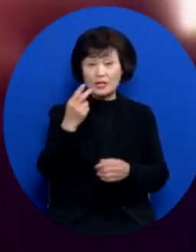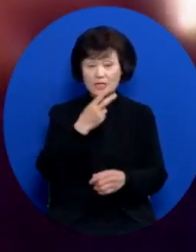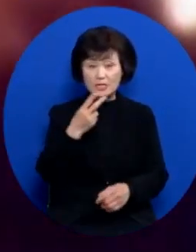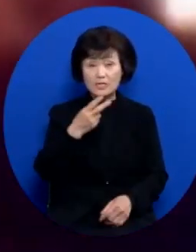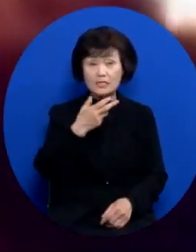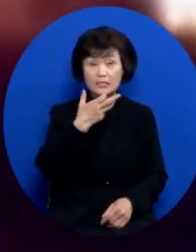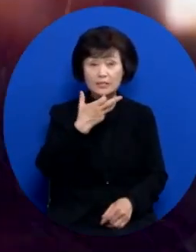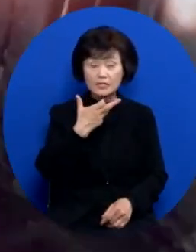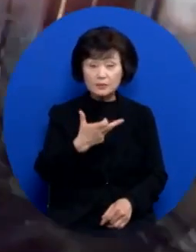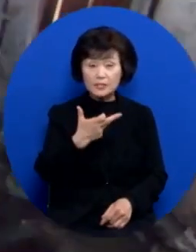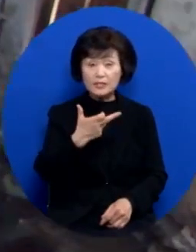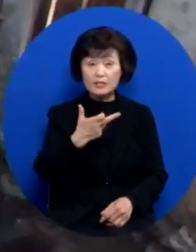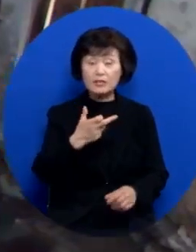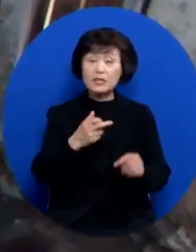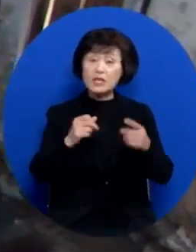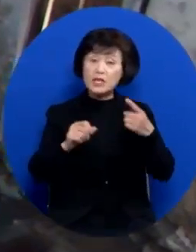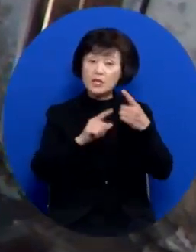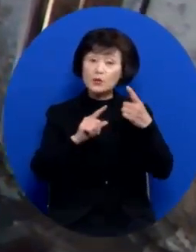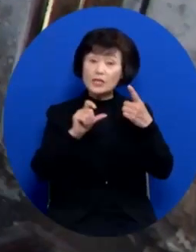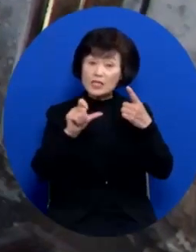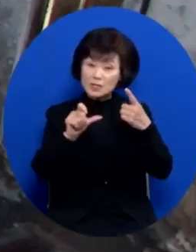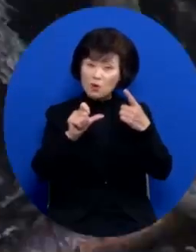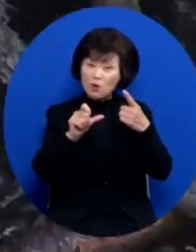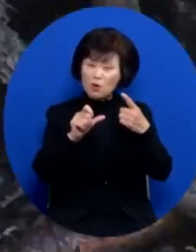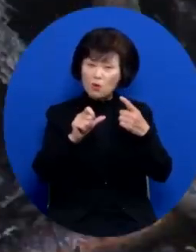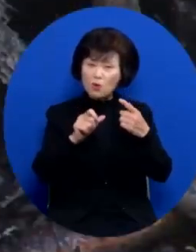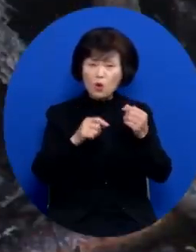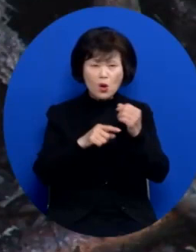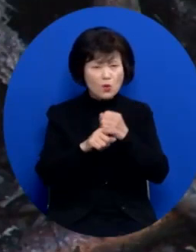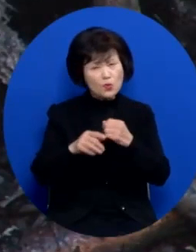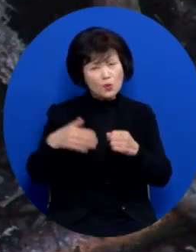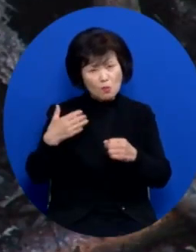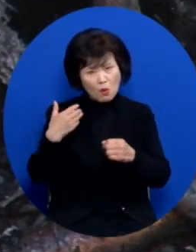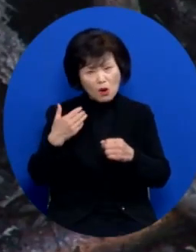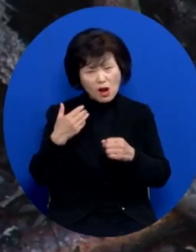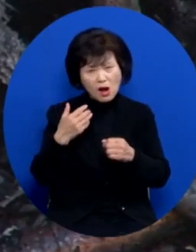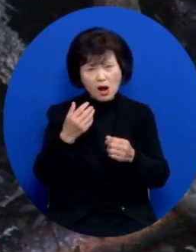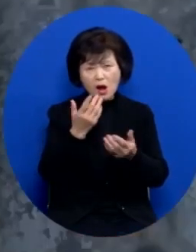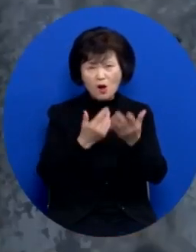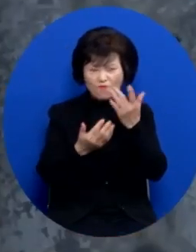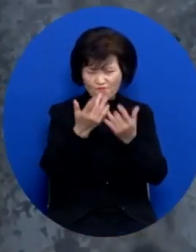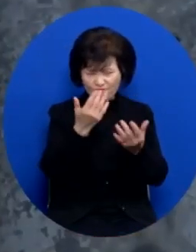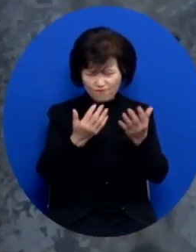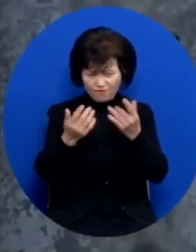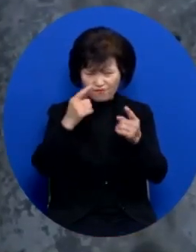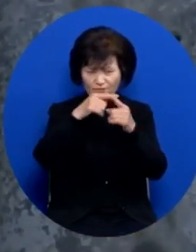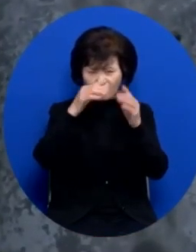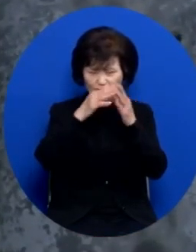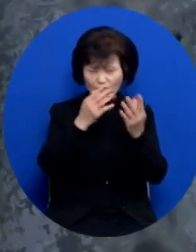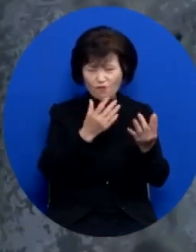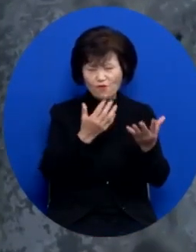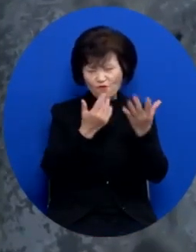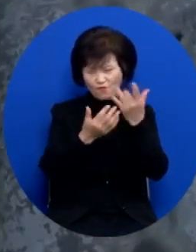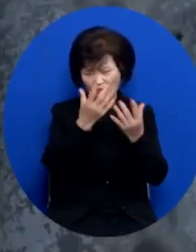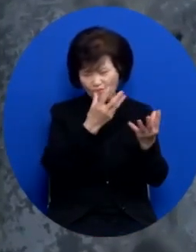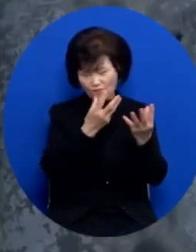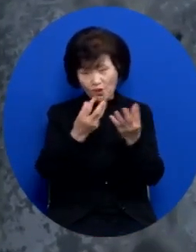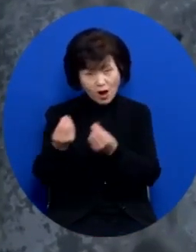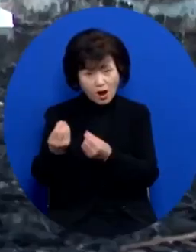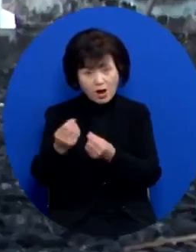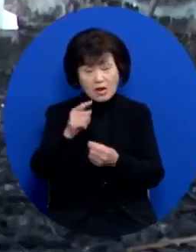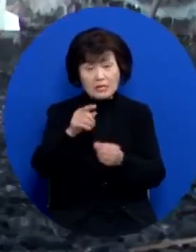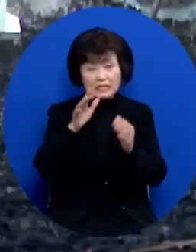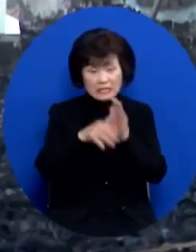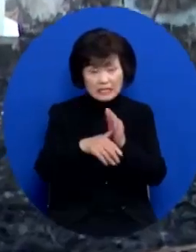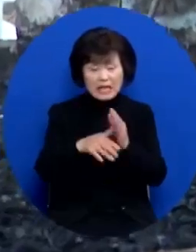2017년 1월 15일 원인 불명의 화재로 합산교회는 예배당과 교회 내부 물건들이 모두 잿더미로 변했습니다. 당시